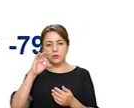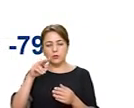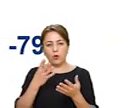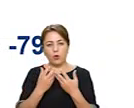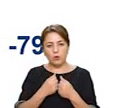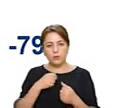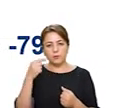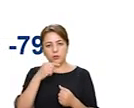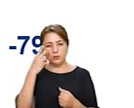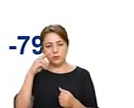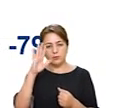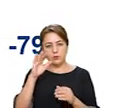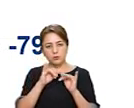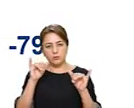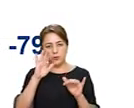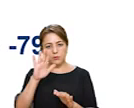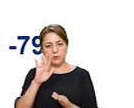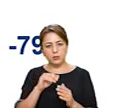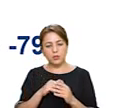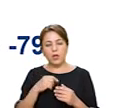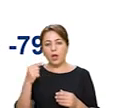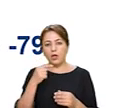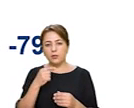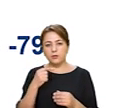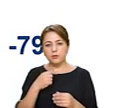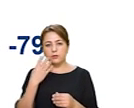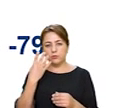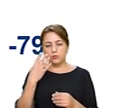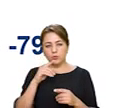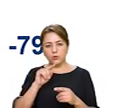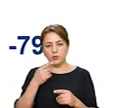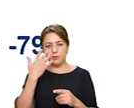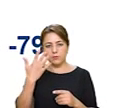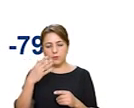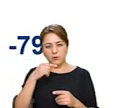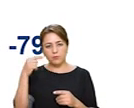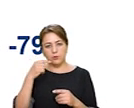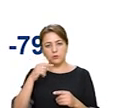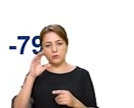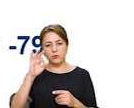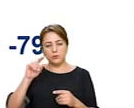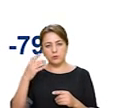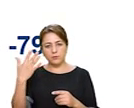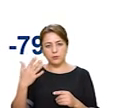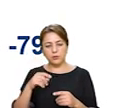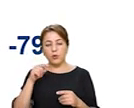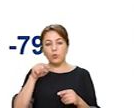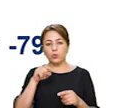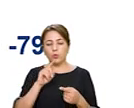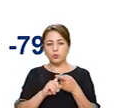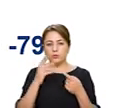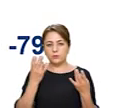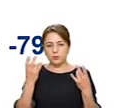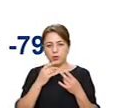olsak, -25 ko'paytirilgan 5 ayiramiz 4,5 bo'lingan -0.5. Unga qo'shishimiz